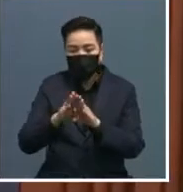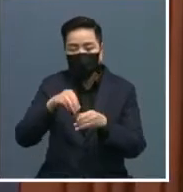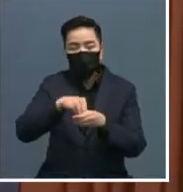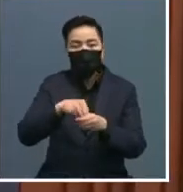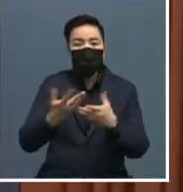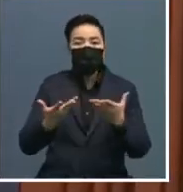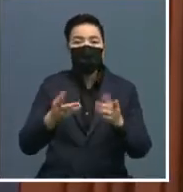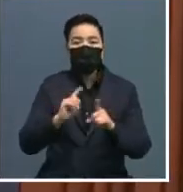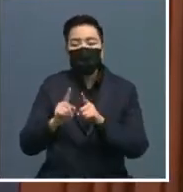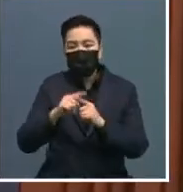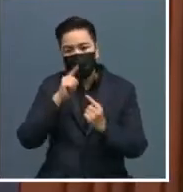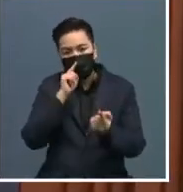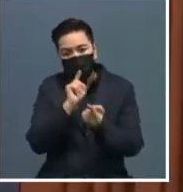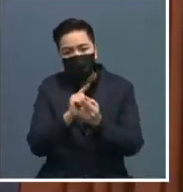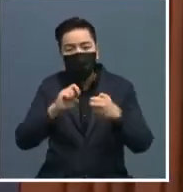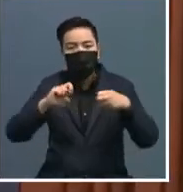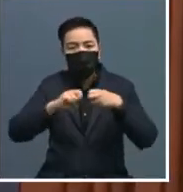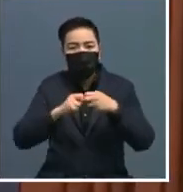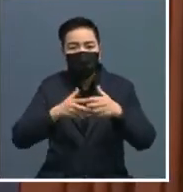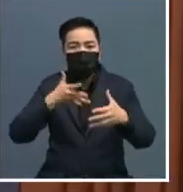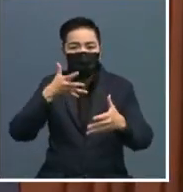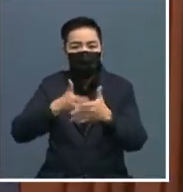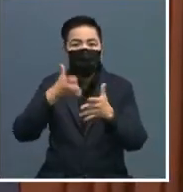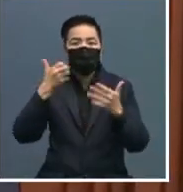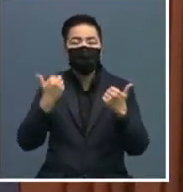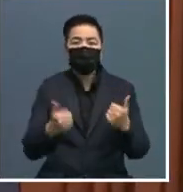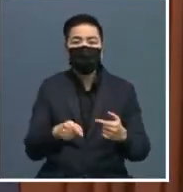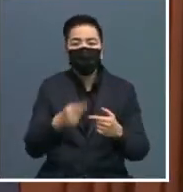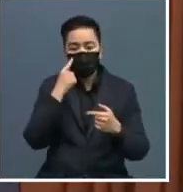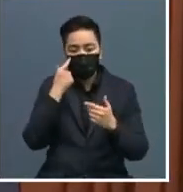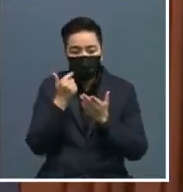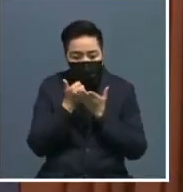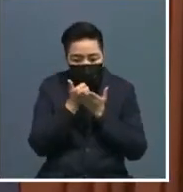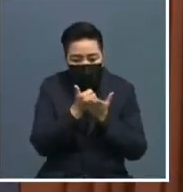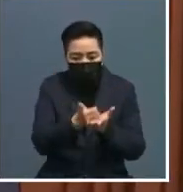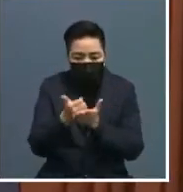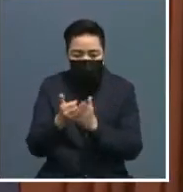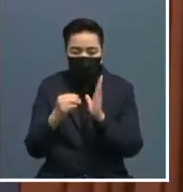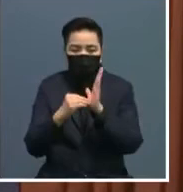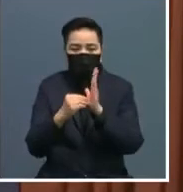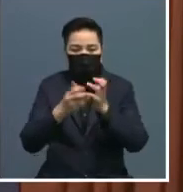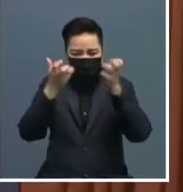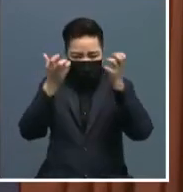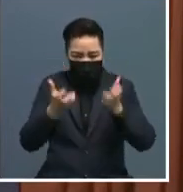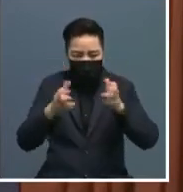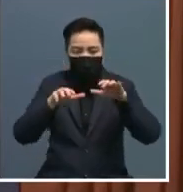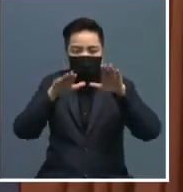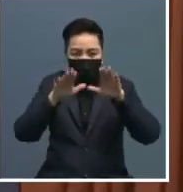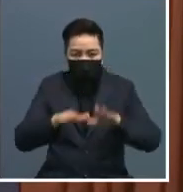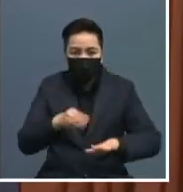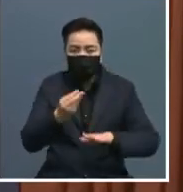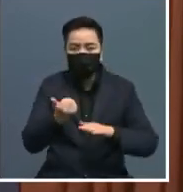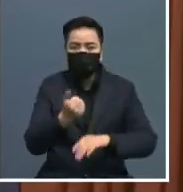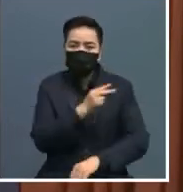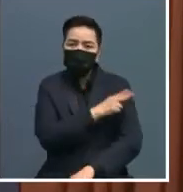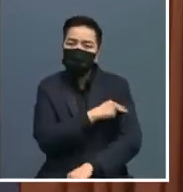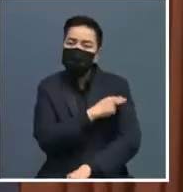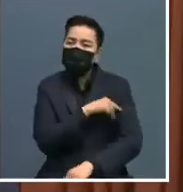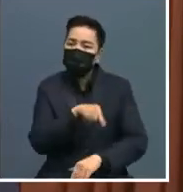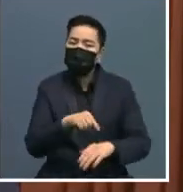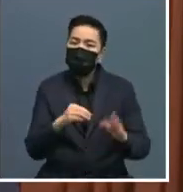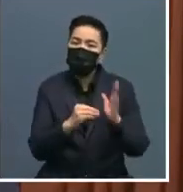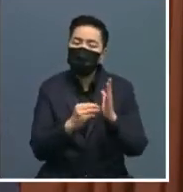อกแล้วก็เจอปัญหาวิกฤตอีกทั้งได้แบ่งเบาภาระจากกรุงเทพมหานครไปด้วยที่ระบบสาธารณสุขก็ค่อนข้